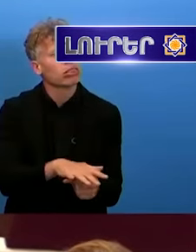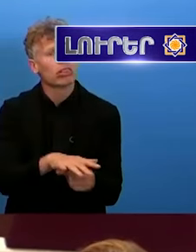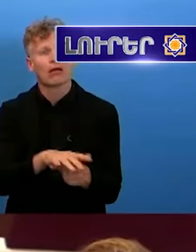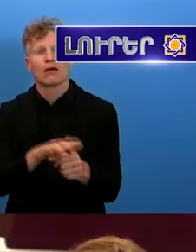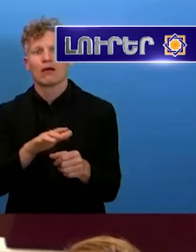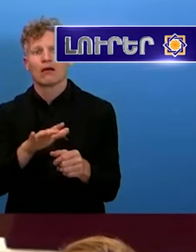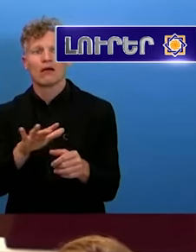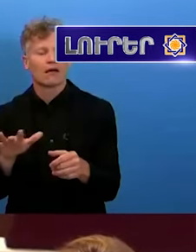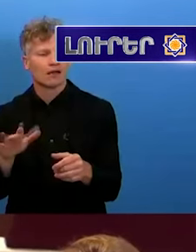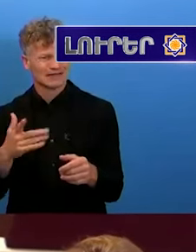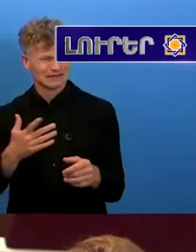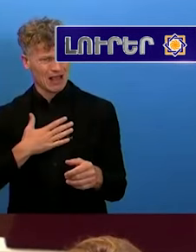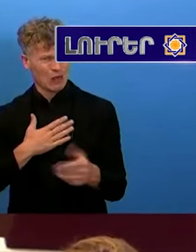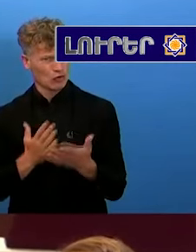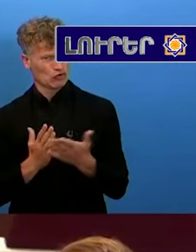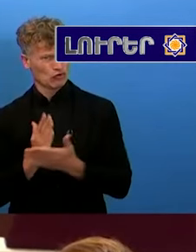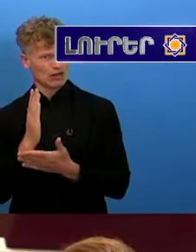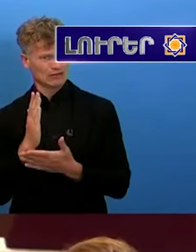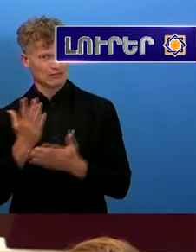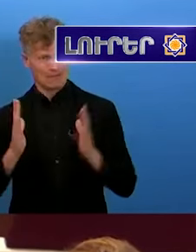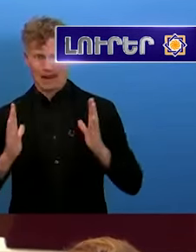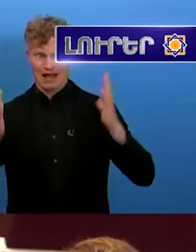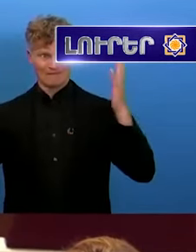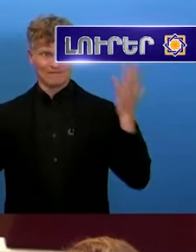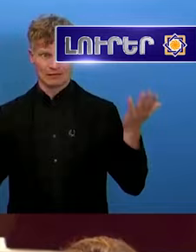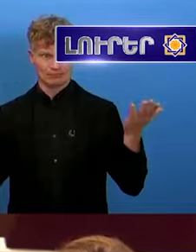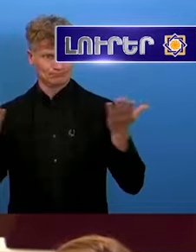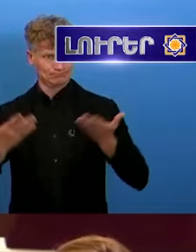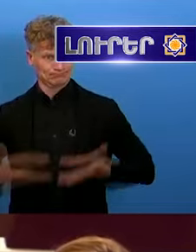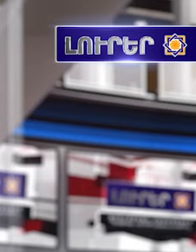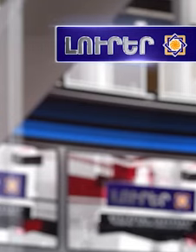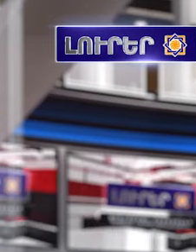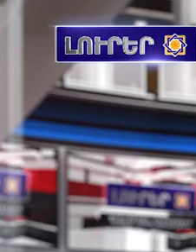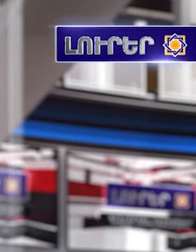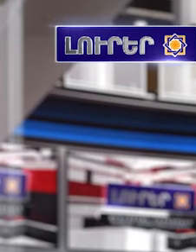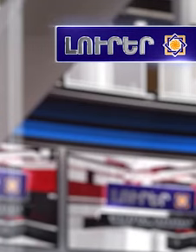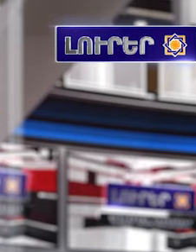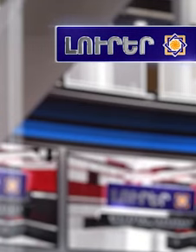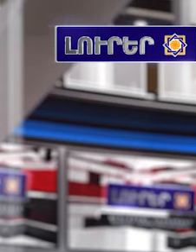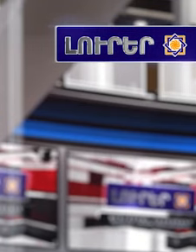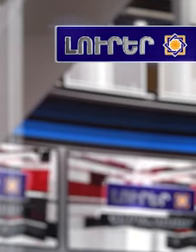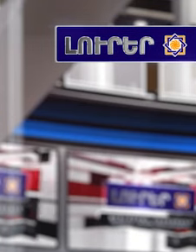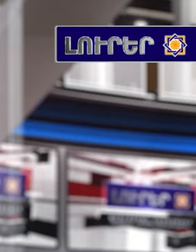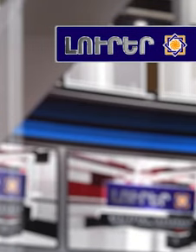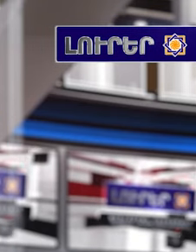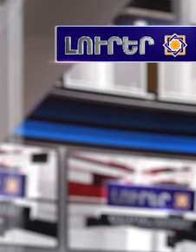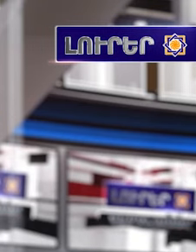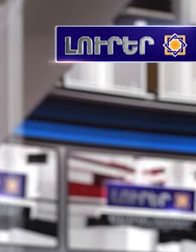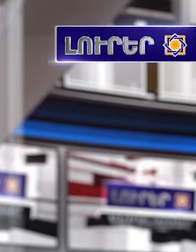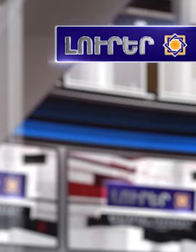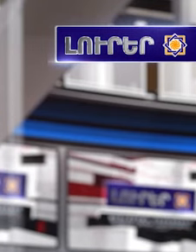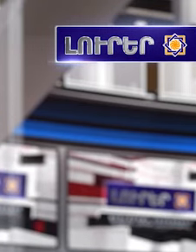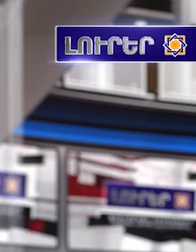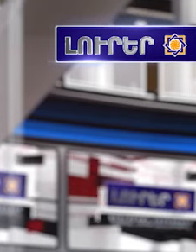թարկմանալը մակի հարճակագիր բնիկ ժողորդների իրամուկների մասին ունդունալն են սամանադուրթյան մեջին։ Մարդկությունը գոյատևել ուչի բնիկ լեզուների